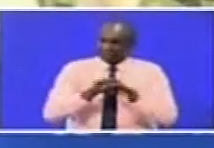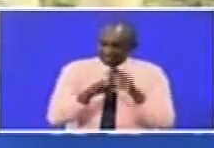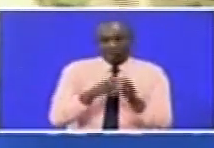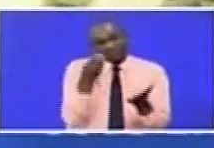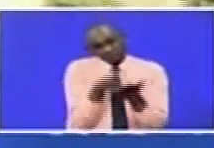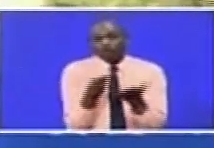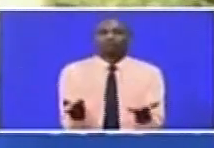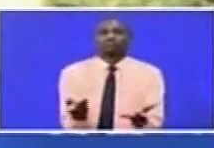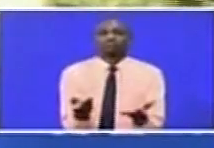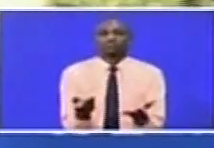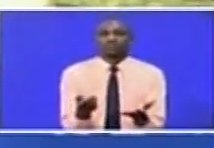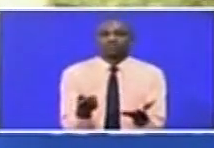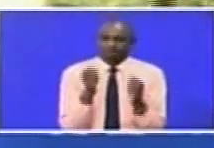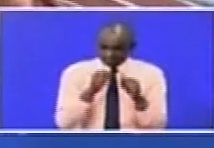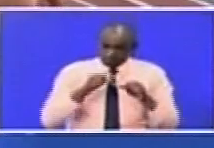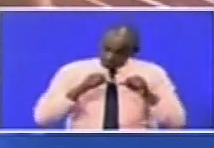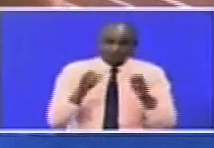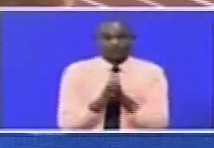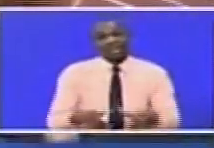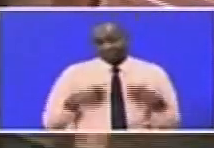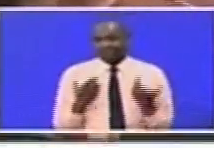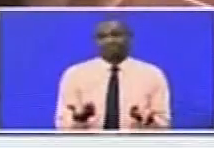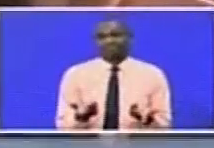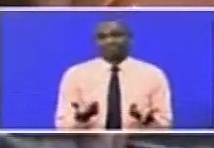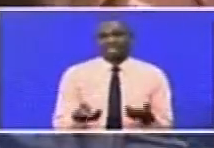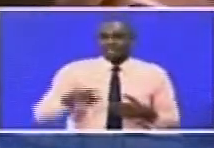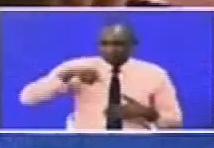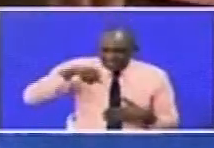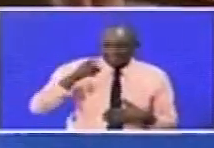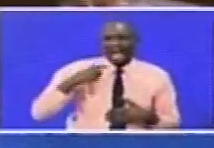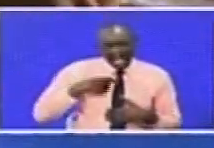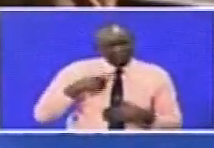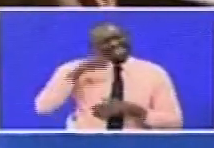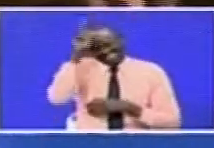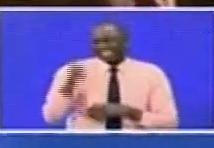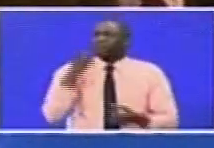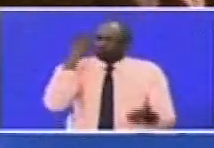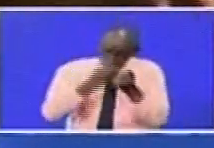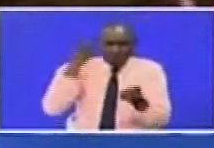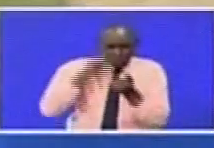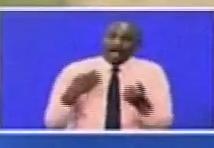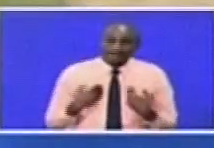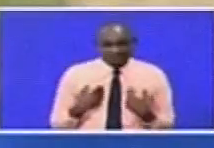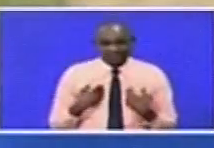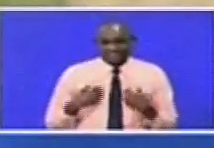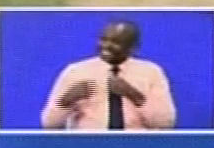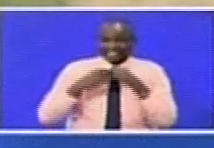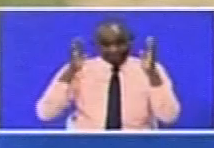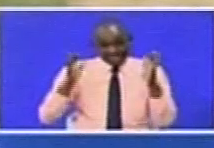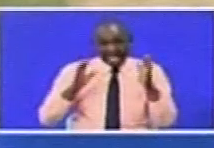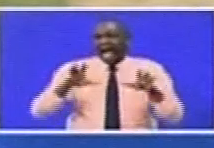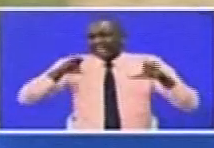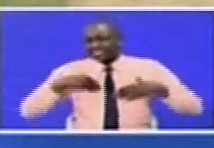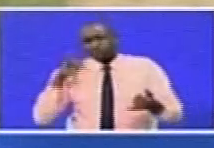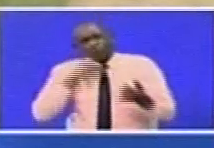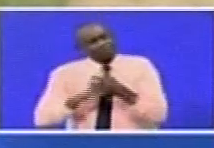kidogo. Nitawacha tu kwenye banki. Bwana huyu anakabiliwa na mtihani mgumu si haba. Kwamba amchukue mkewe